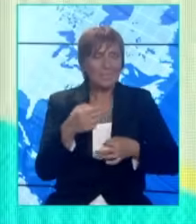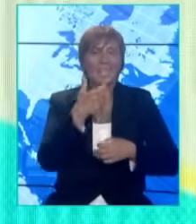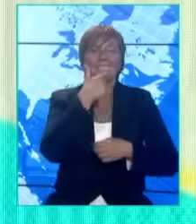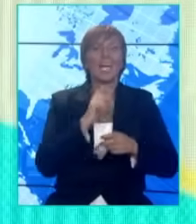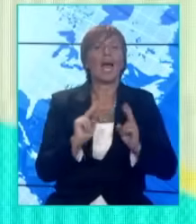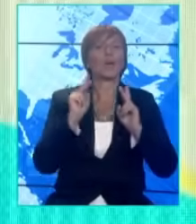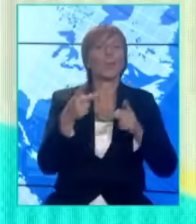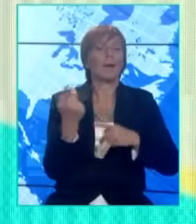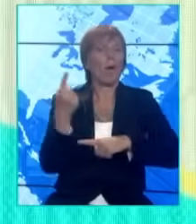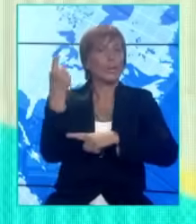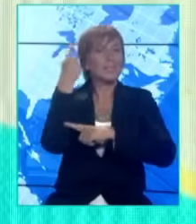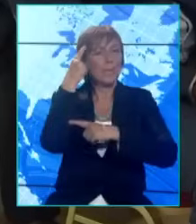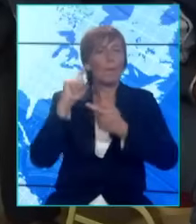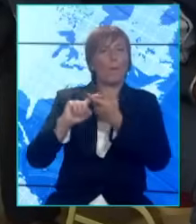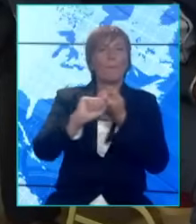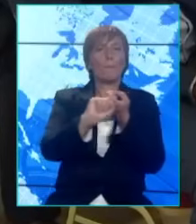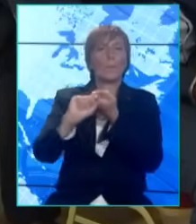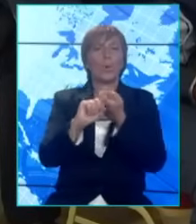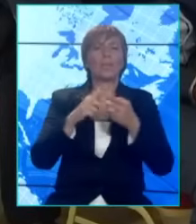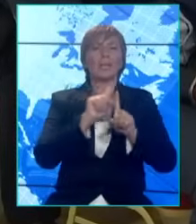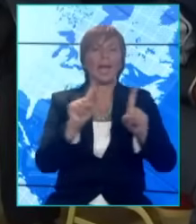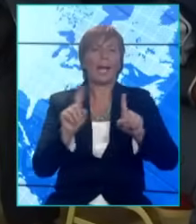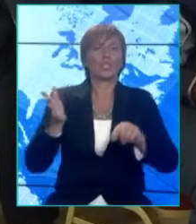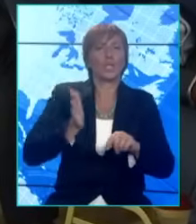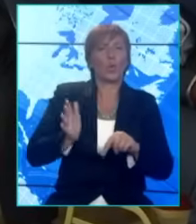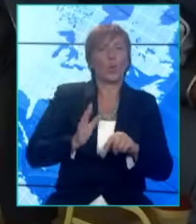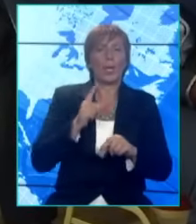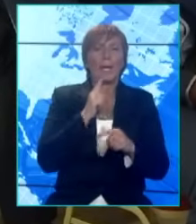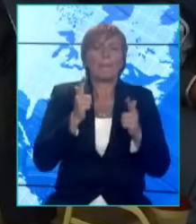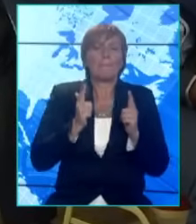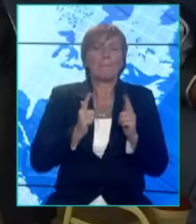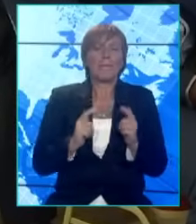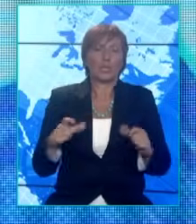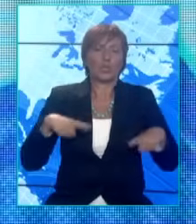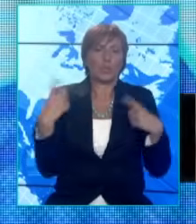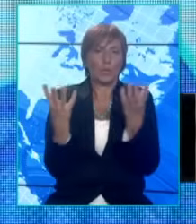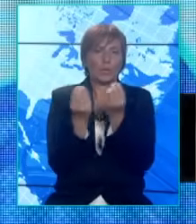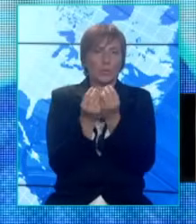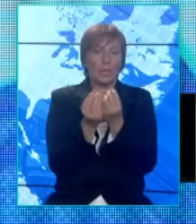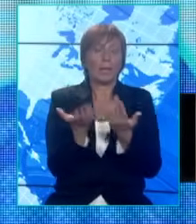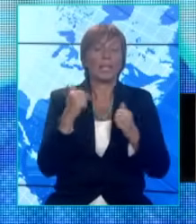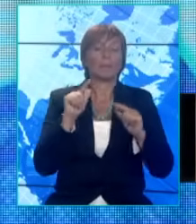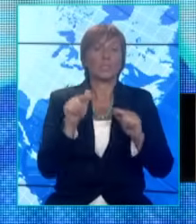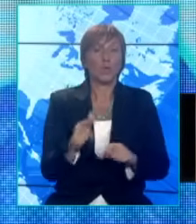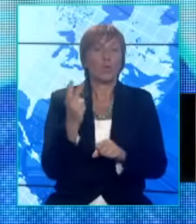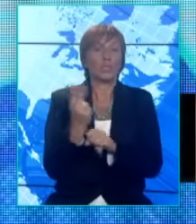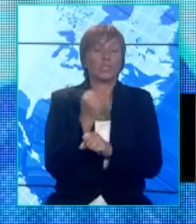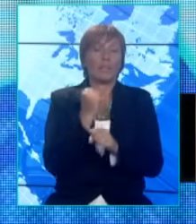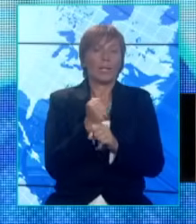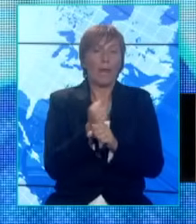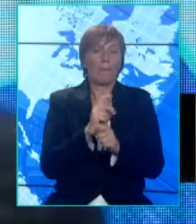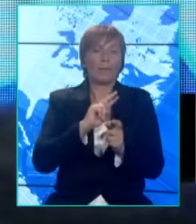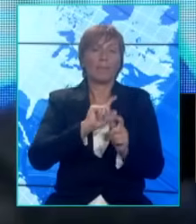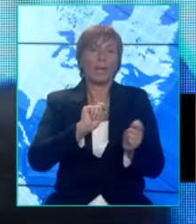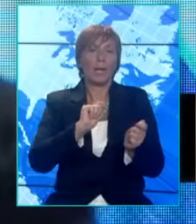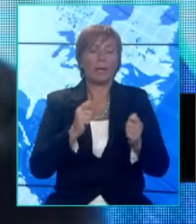Starom mostu kao simbolu povezivanja, multikulturizma i mirnog suživota. Da bi se u ovoj zemlji pravili kompromisi,